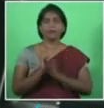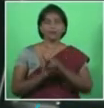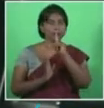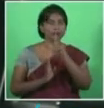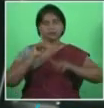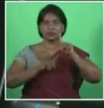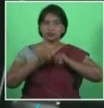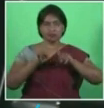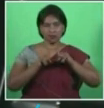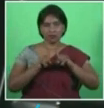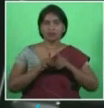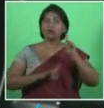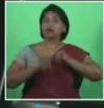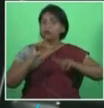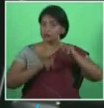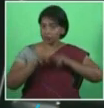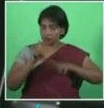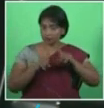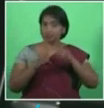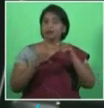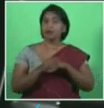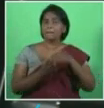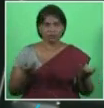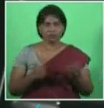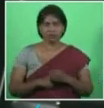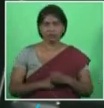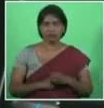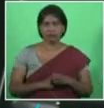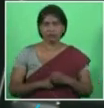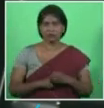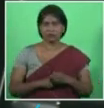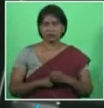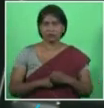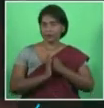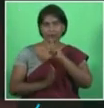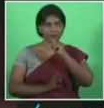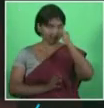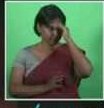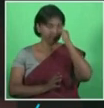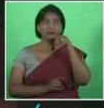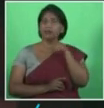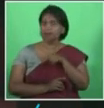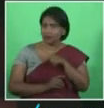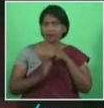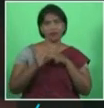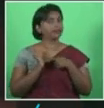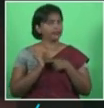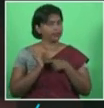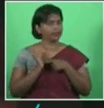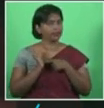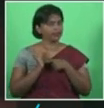මේක සාකච්ඡා කරමු කියලා. ඉතින් සාකච්ඡා කිරීමට තියෙන බාධා මොකක්ද? මෙතන කවුරුන් නියෝගය දීලා නැහනේ. මේ පනතේ